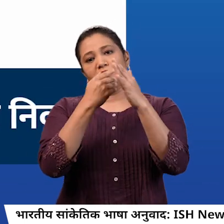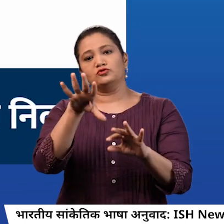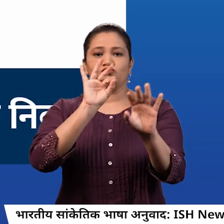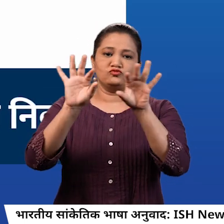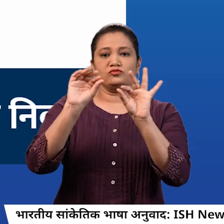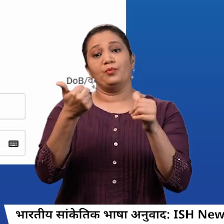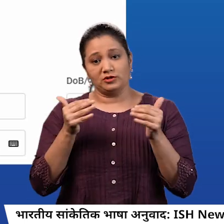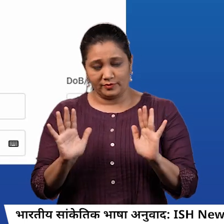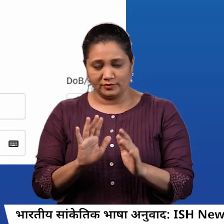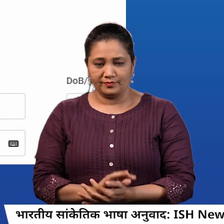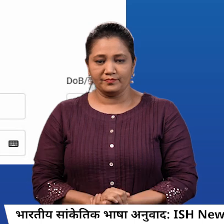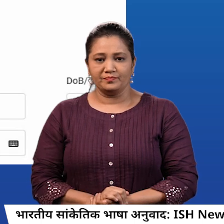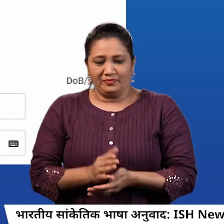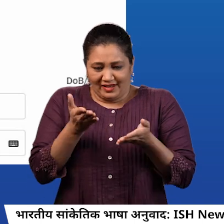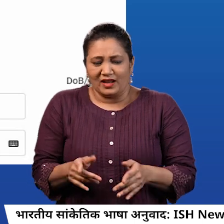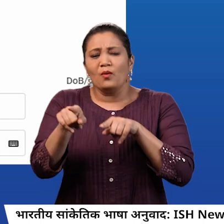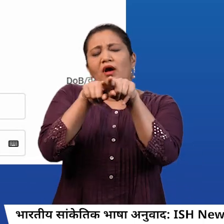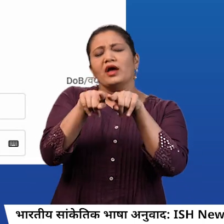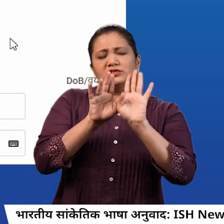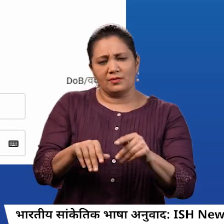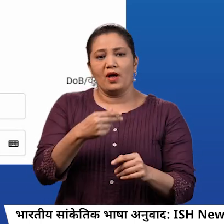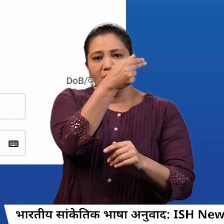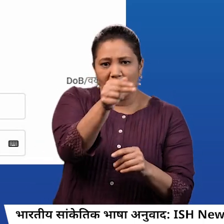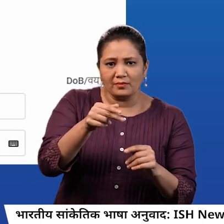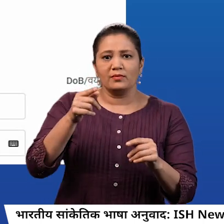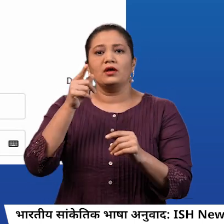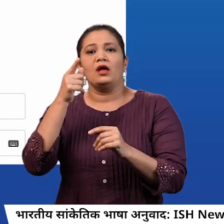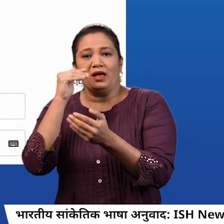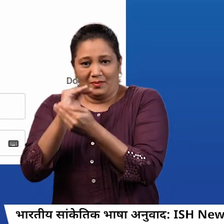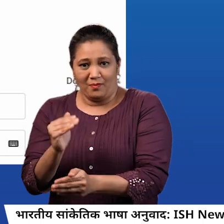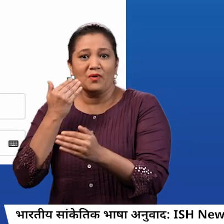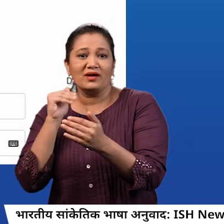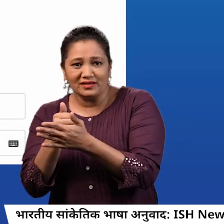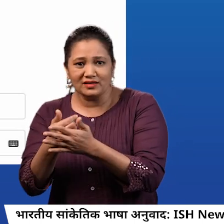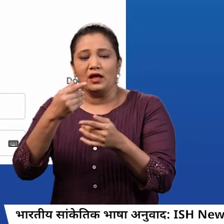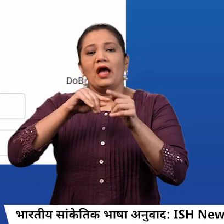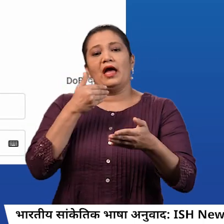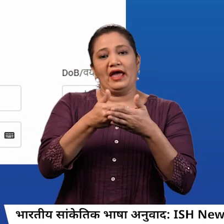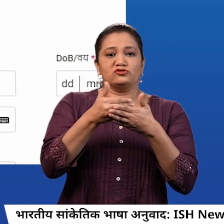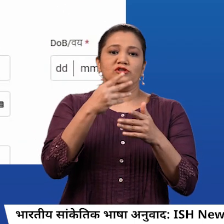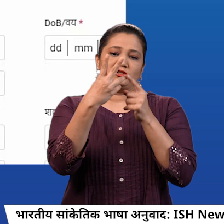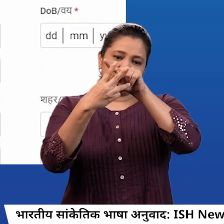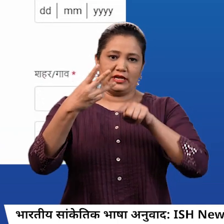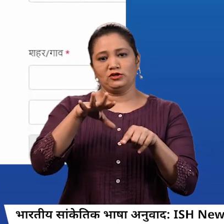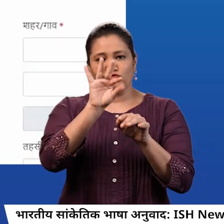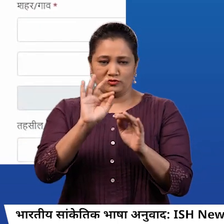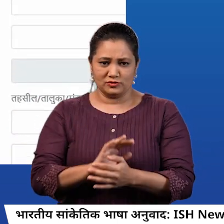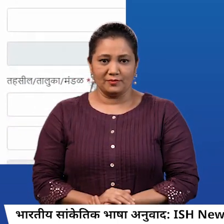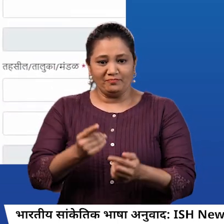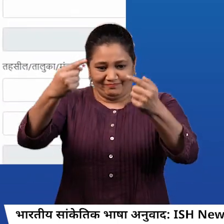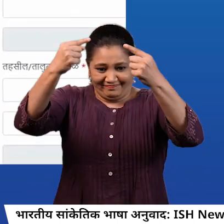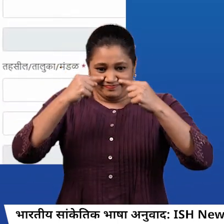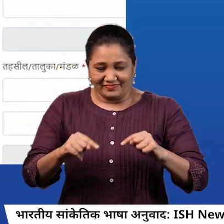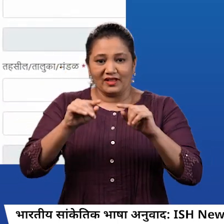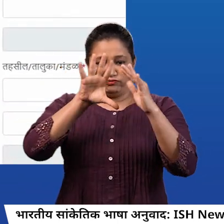निवड करू शकतो. आपण उदाहरणादाखल नाव, जन्मतारीख आणि पत्ता असे 3 पर्याय निवडूयात. आता अर्जाच्या या टप्प्यात